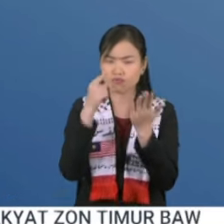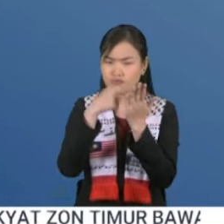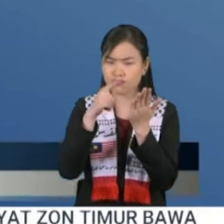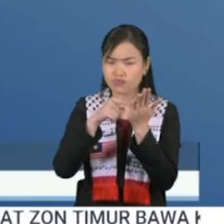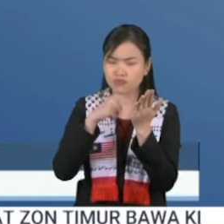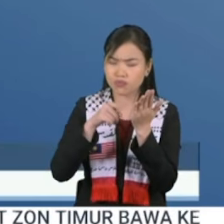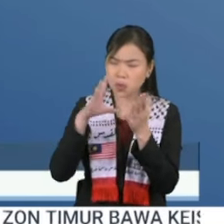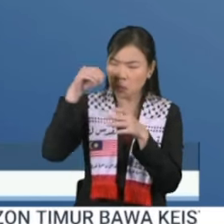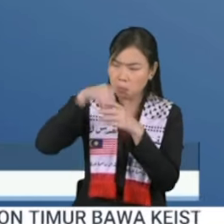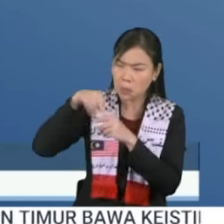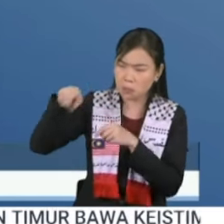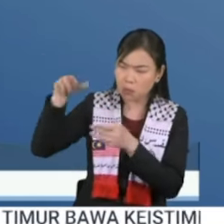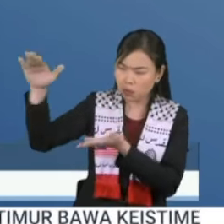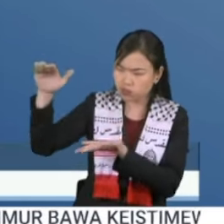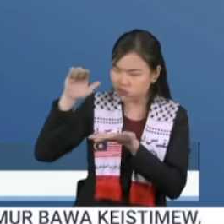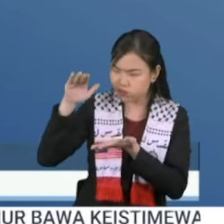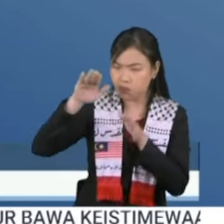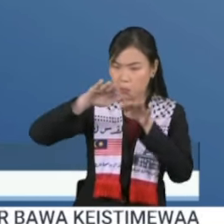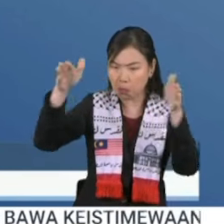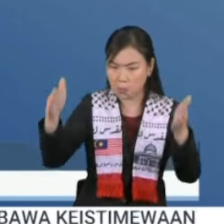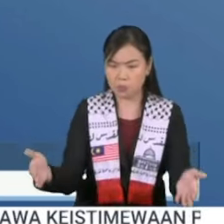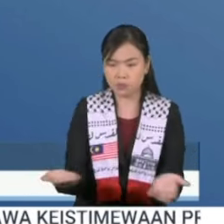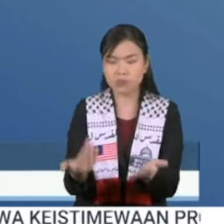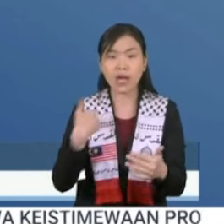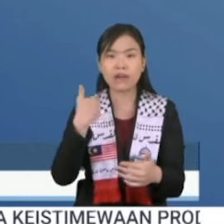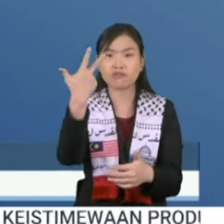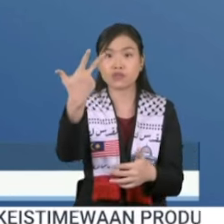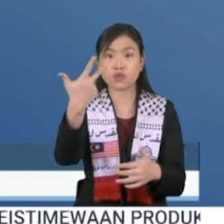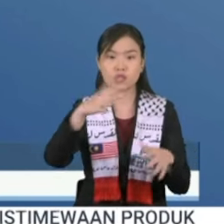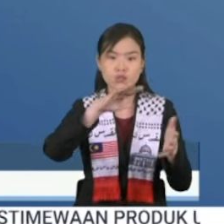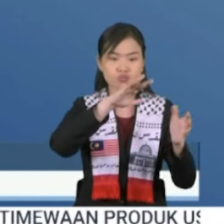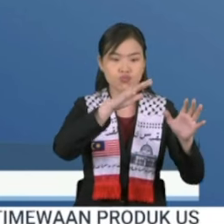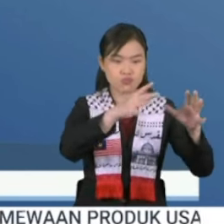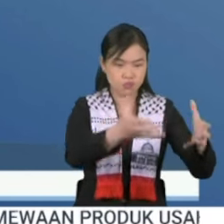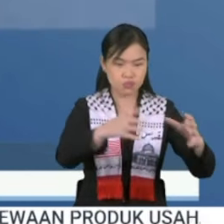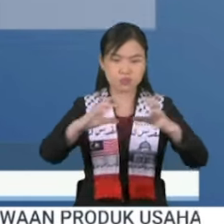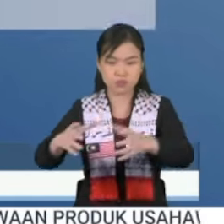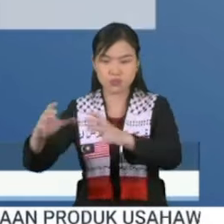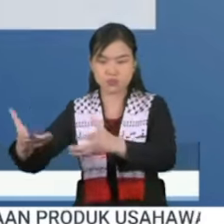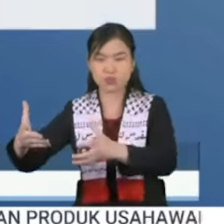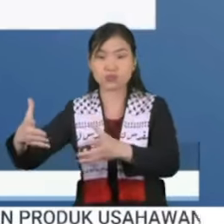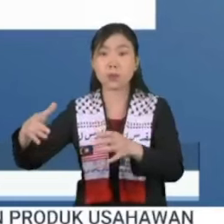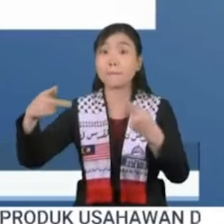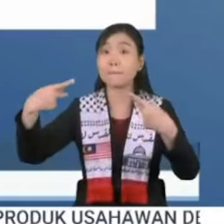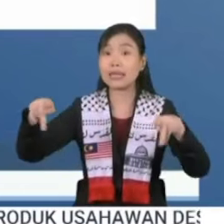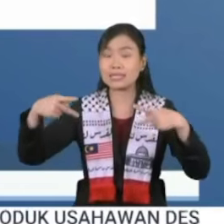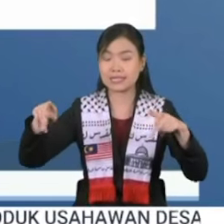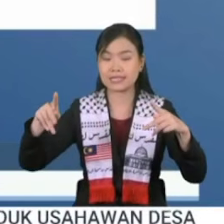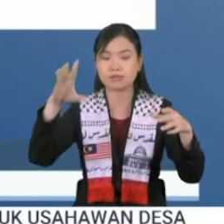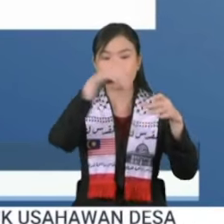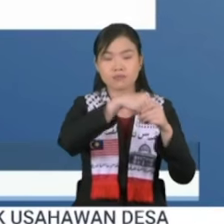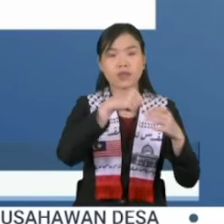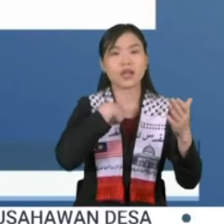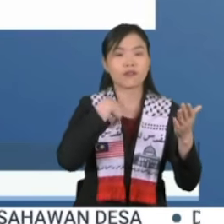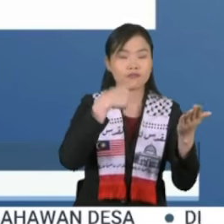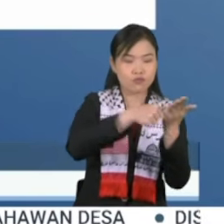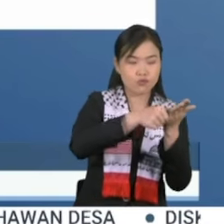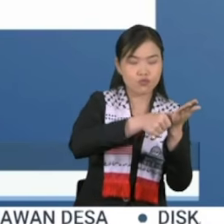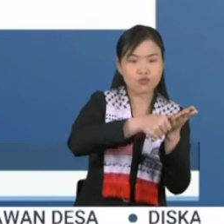Pemeriksaan terhadap kandungan kotak menjumpai 3 bungkusan plastik mengandungi dadah jenis pil ecstasy dengan anggaran berat